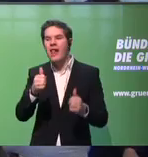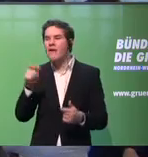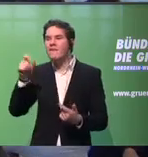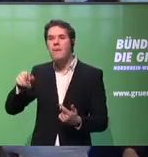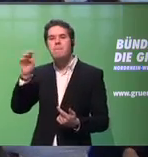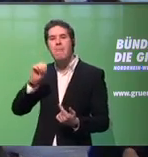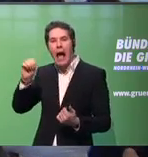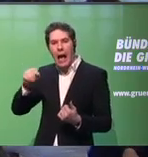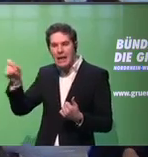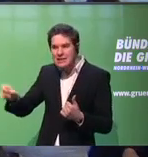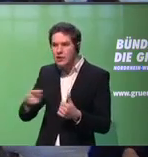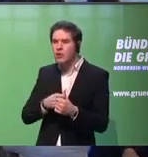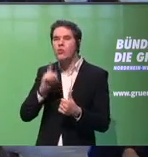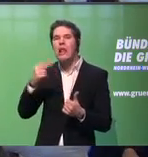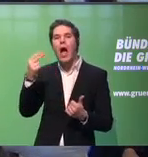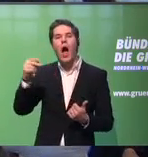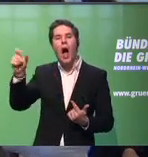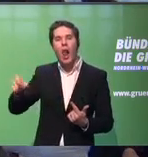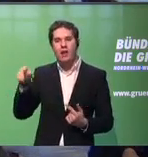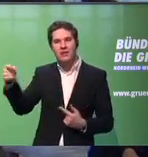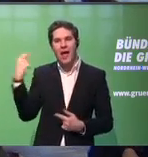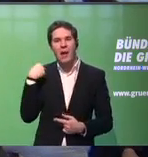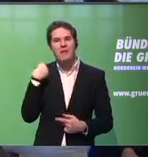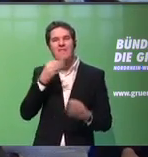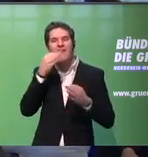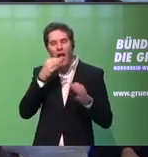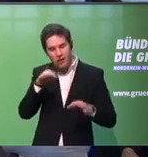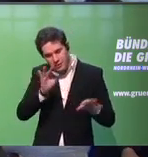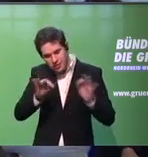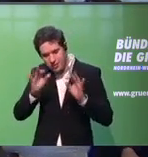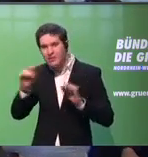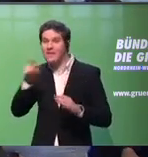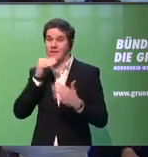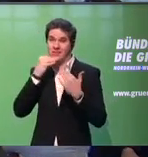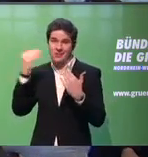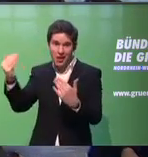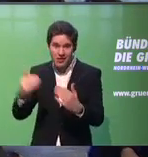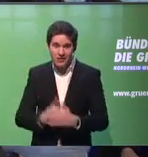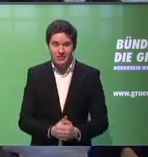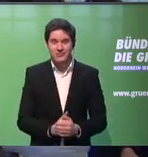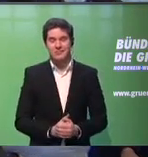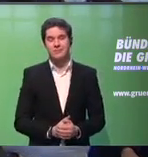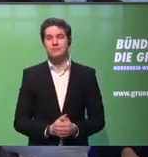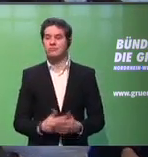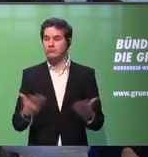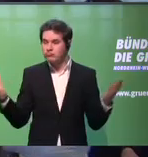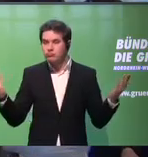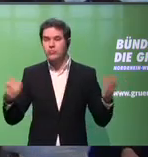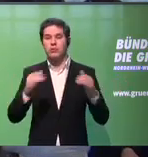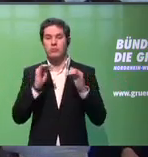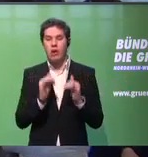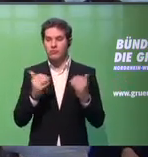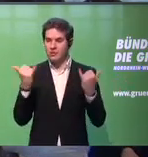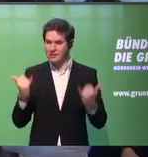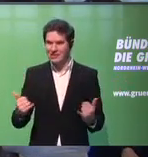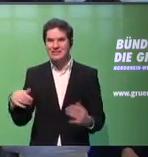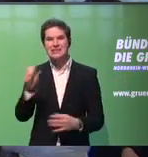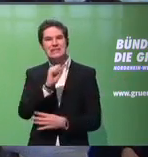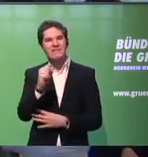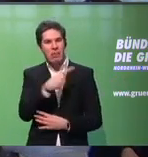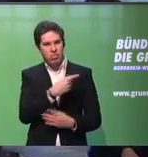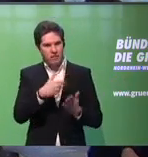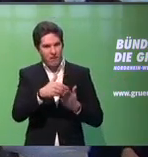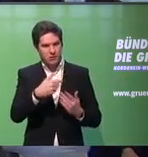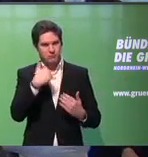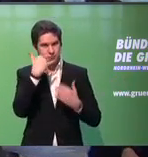Mareike und Harald, die die Fragen ausgesucht haben. Und mir bleibt nur jetzt an Sven weiterzugeben